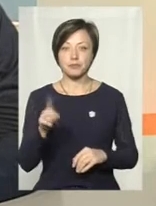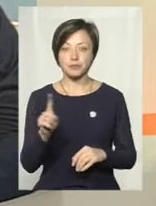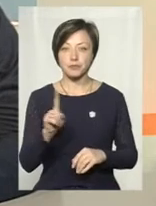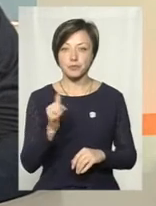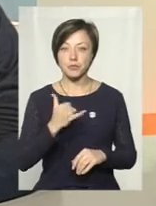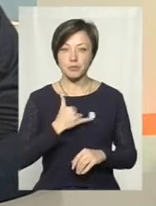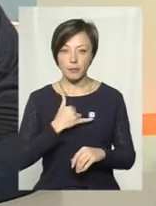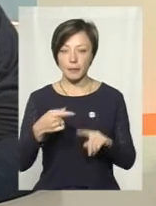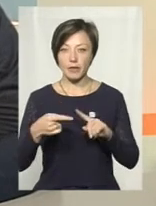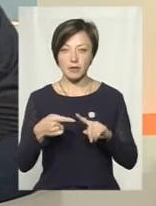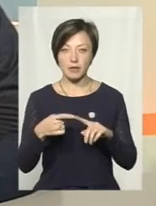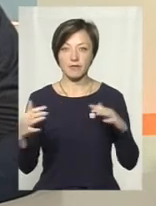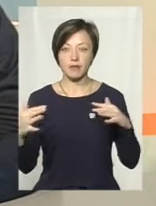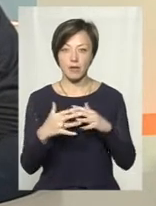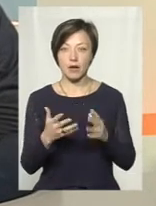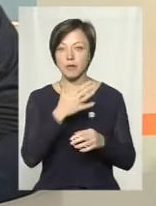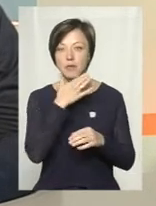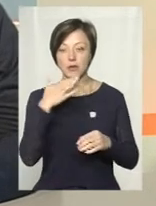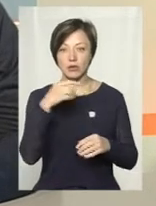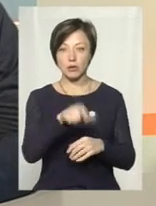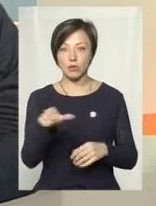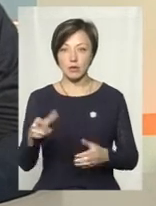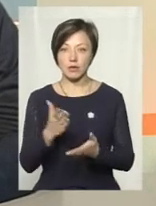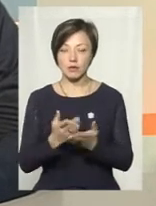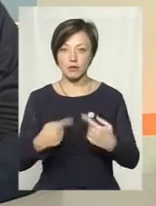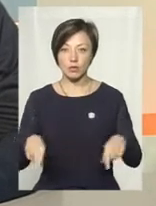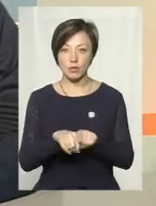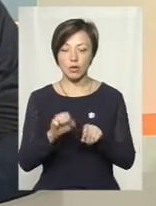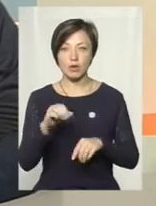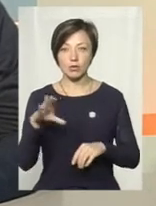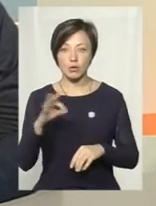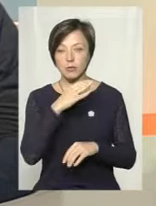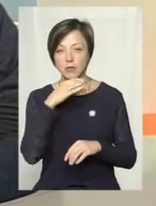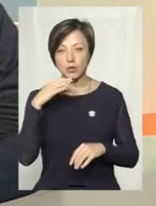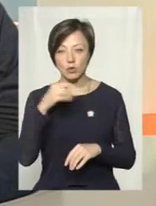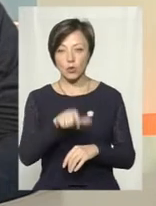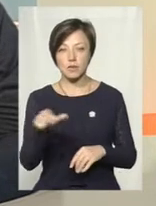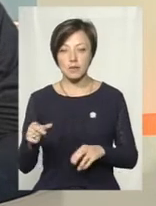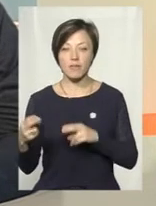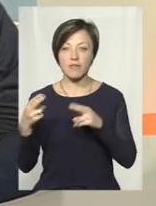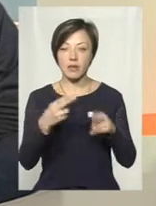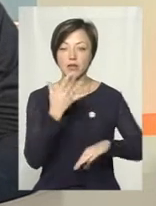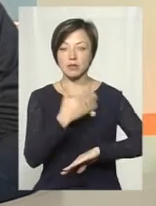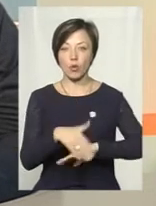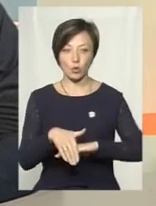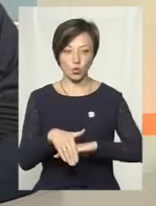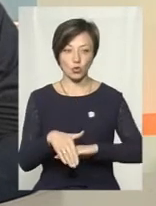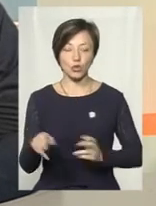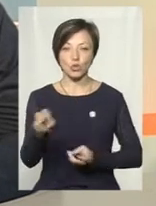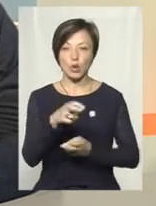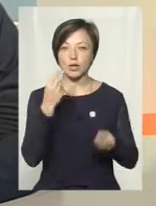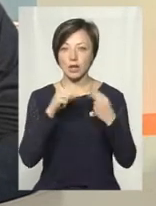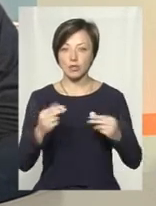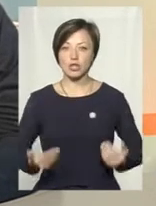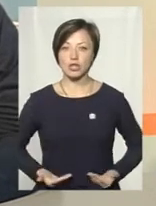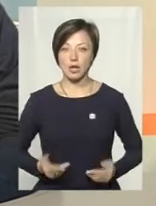нас, по-перше, йде війна, велика кількість осіб знаходиться в зоні АТО, велика кількість у нас осіб, яка виїхала за кордон, ну, шукати краще